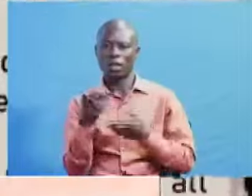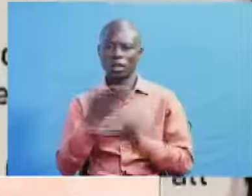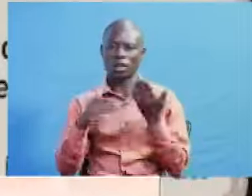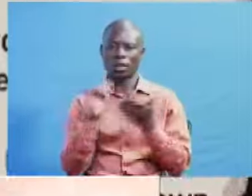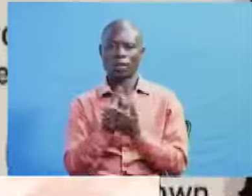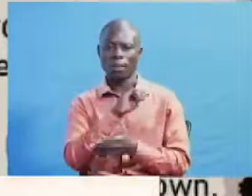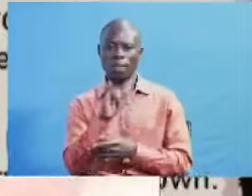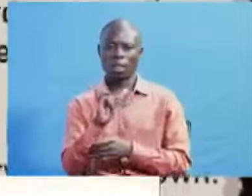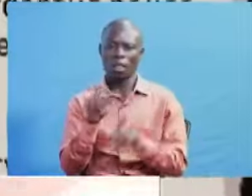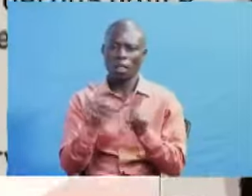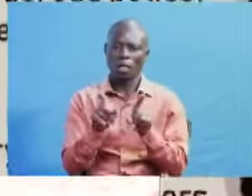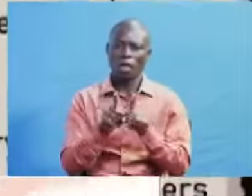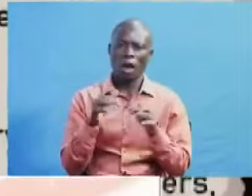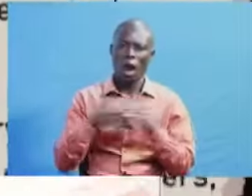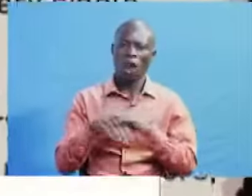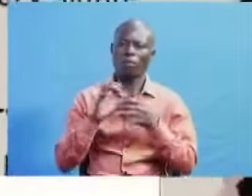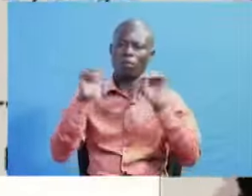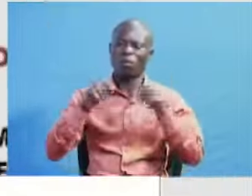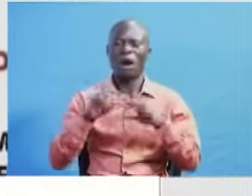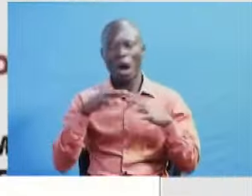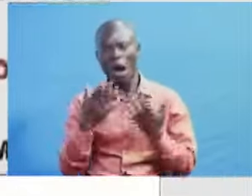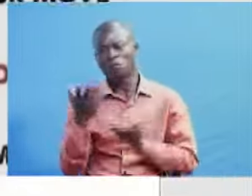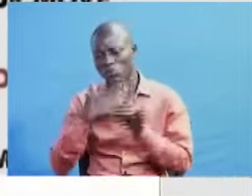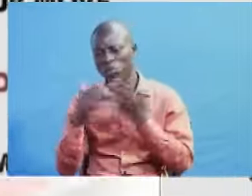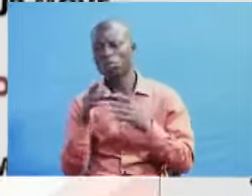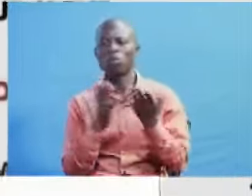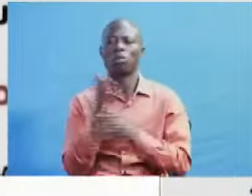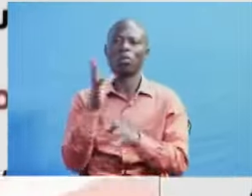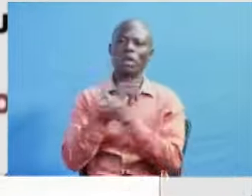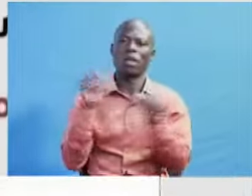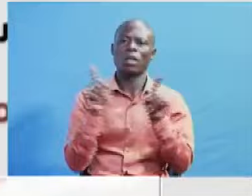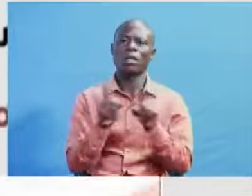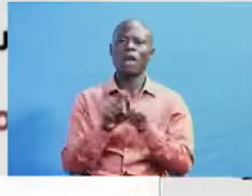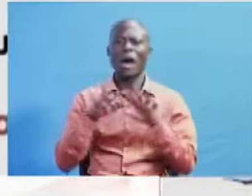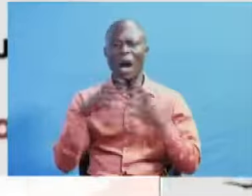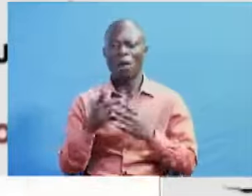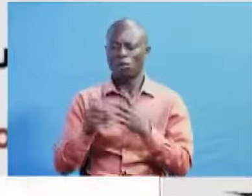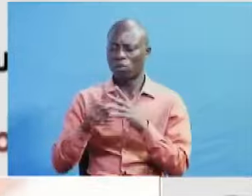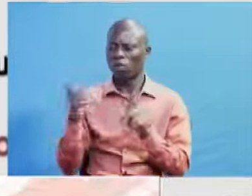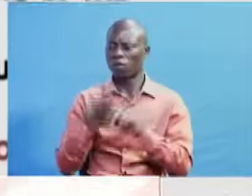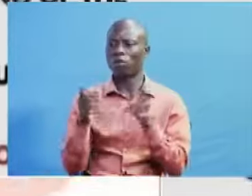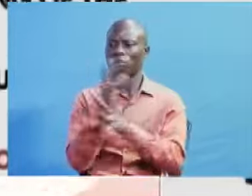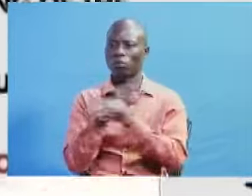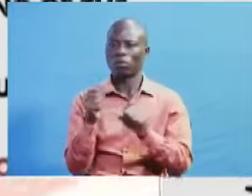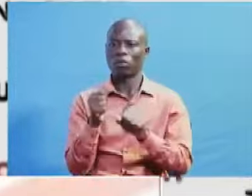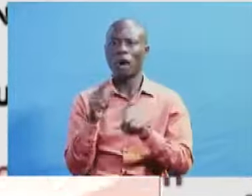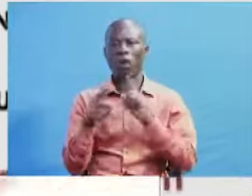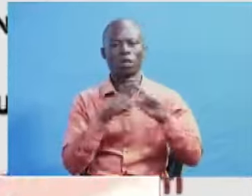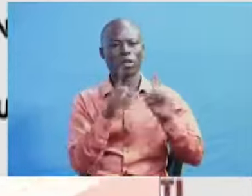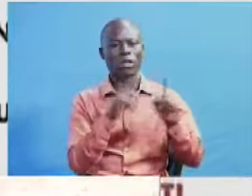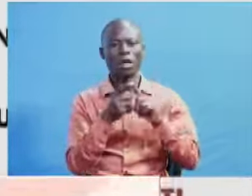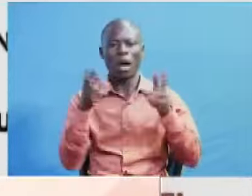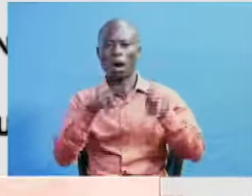wamedhihirisha ghadhabu yao baada ya mahojiano ya rais na wanahabari kwa madai ya kutowajibika kwa rais katika mauaji